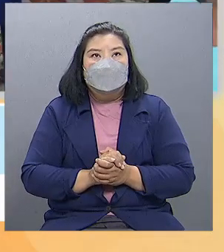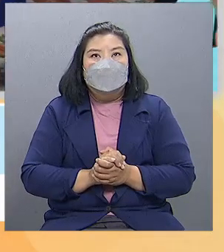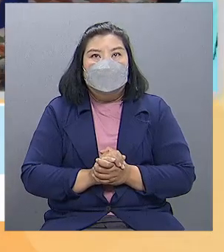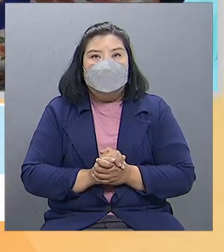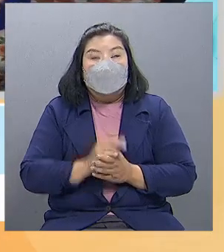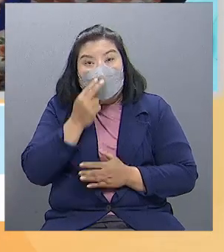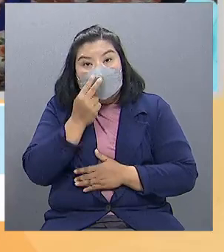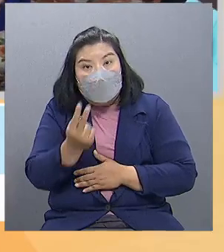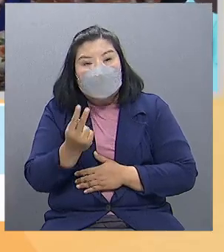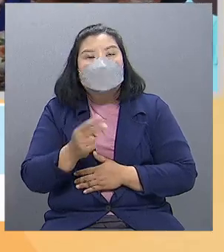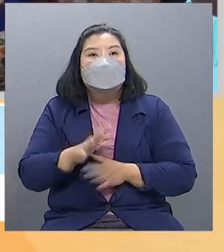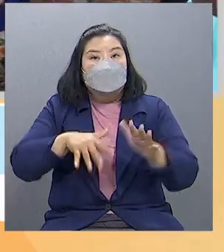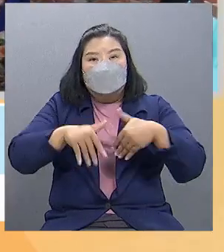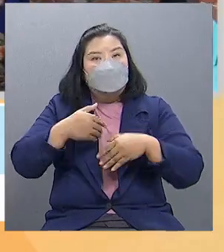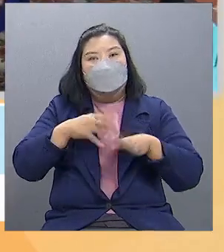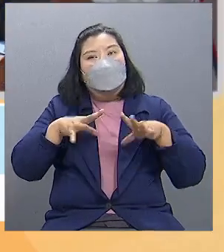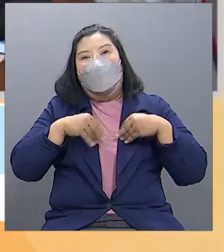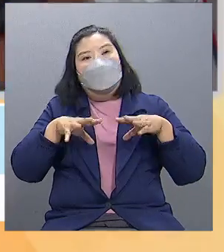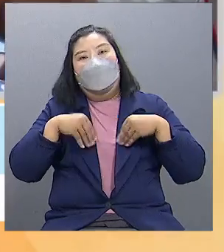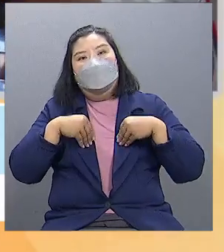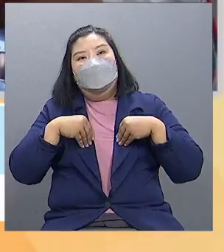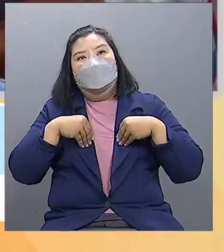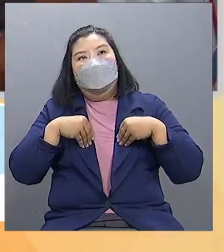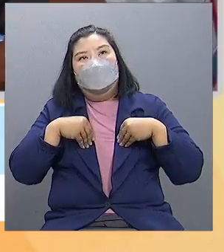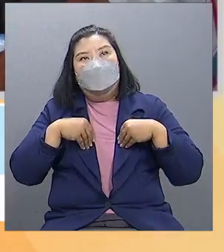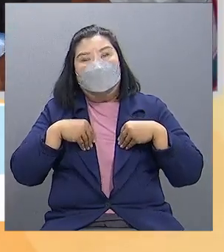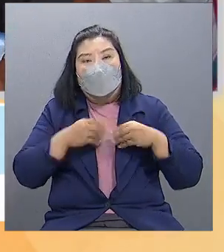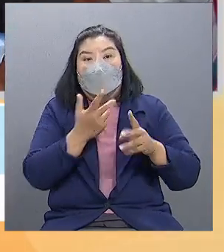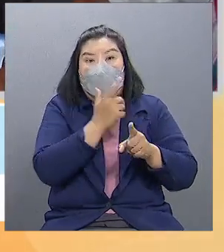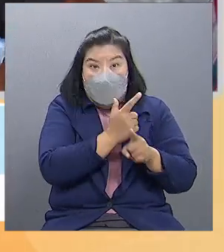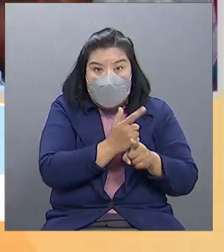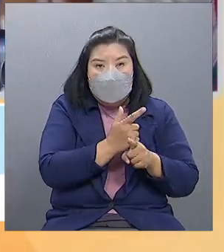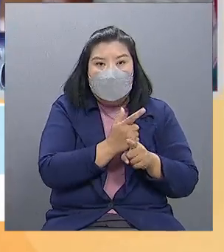แล้การย sortok มีได้หายวิธีแตไม่ใช preciselyต้การเฟา